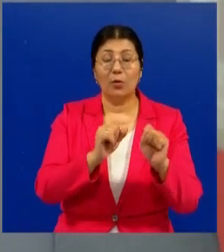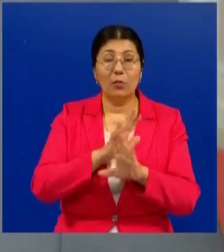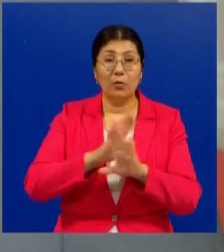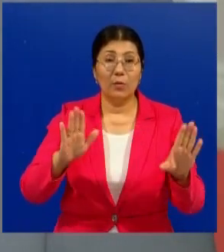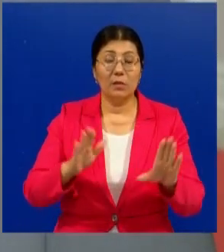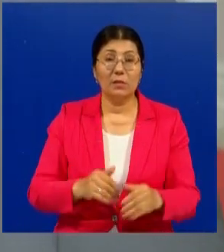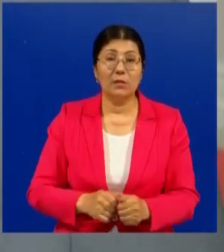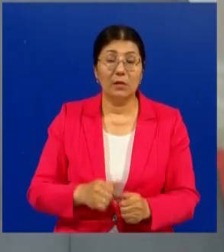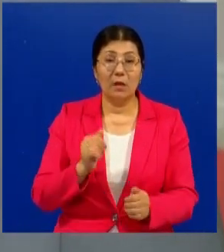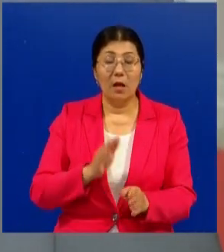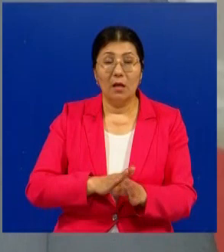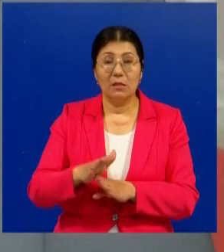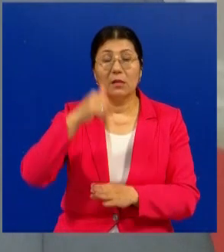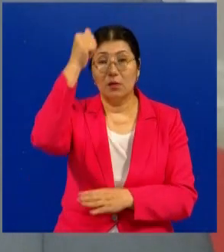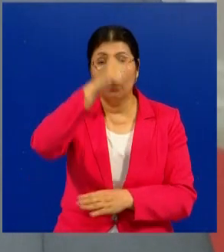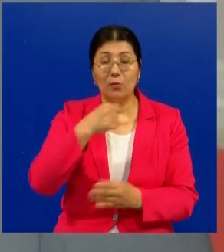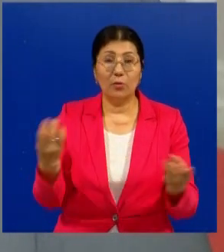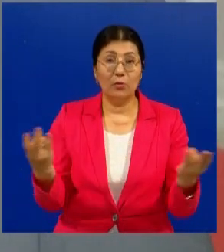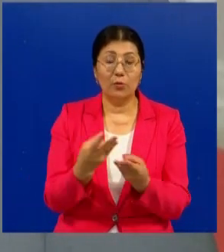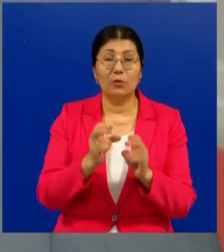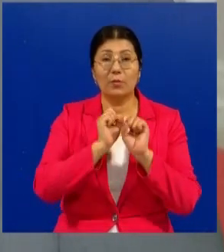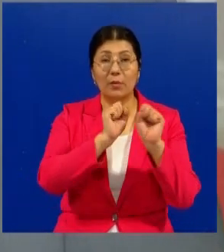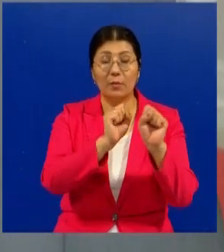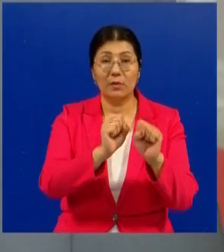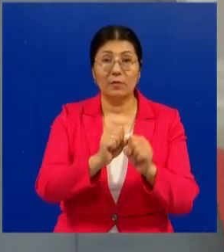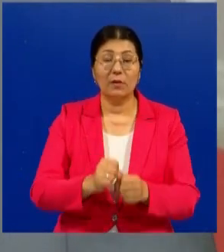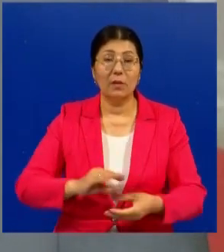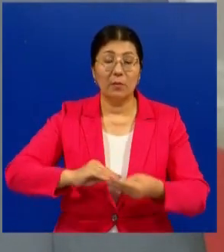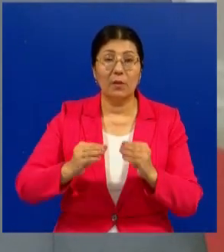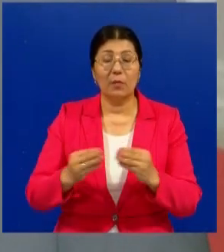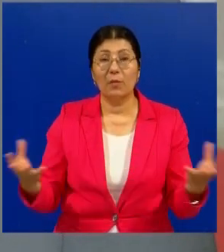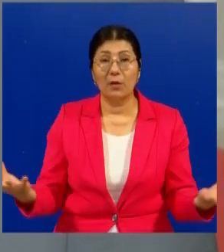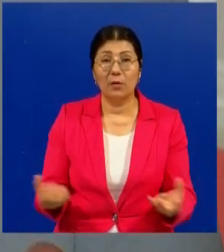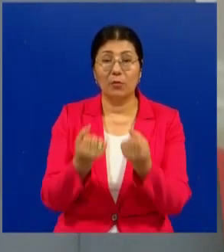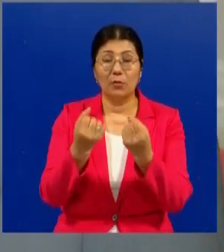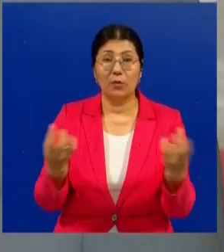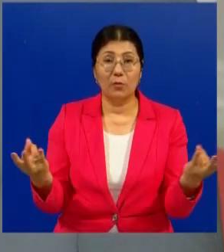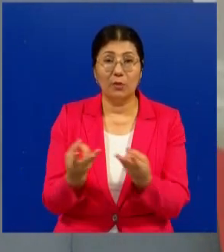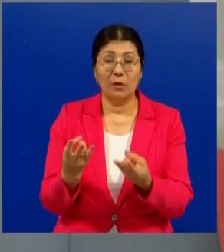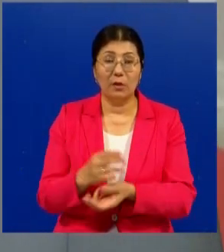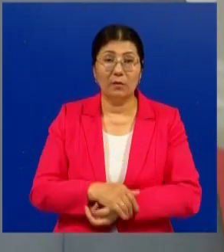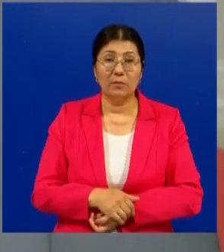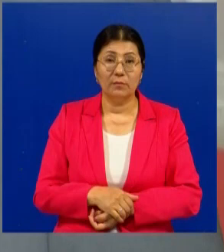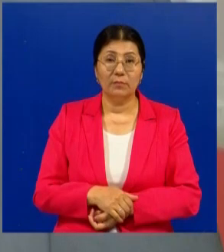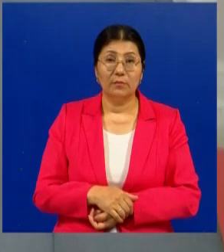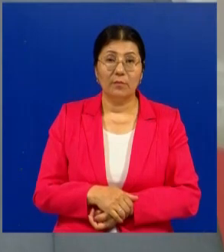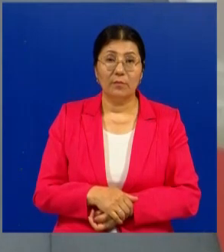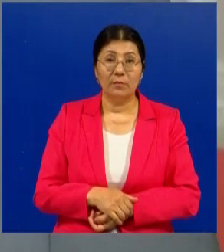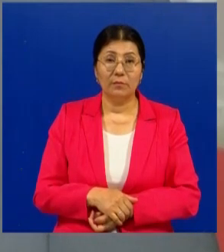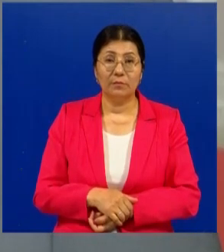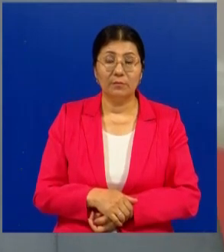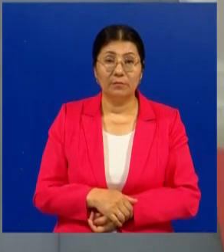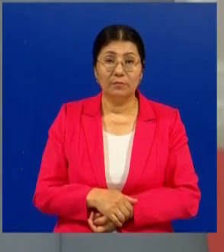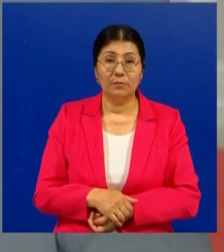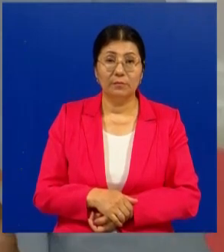ajaktan alsak da bir ajaktan alsak da bırak köketesti mesele onu kötürüge bolmaydı onu kötürü gerek. Jabılgan kazan jabılgan dep